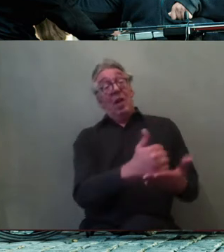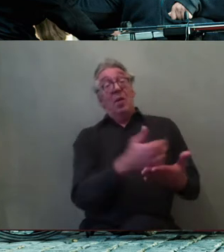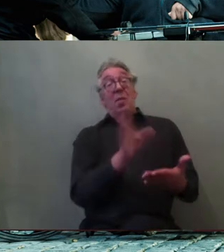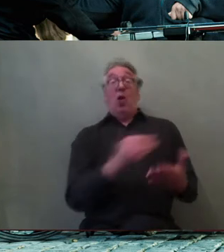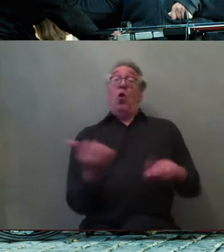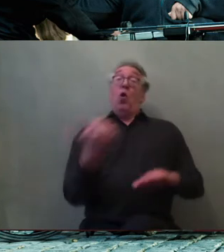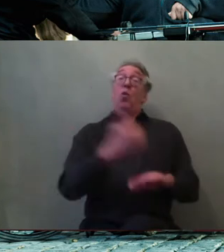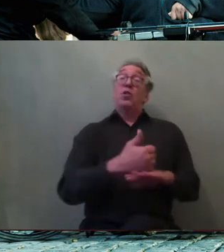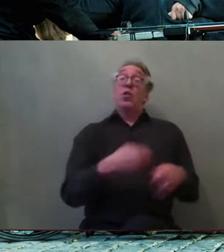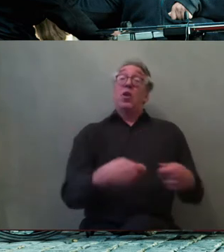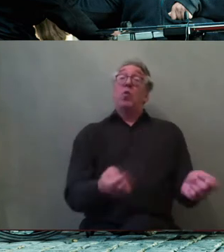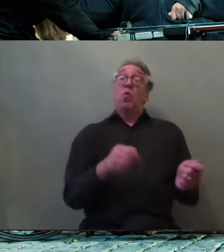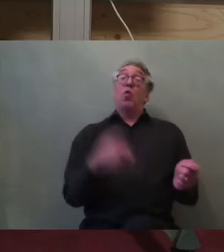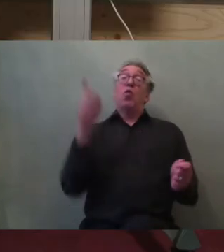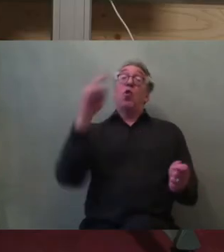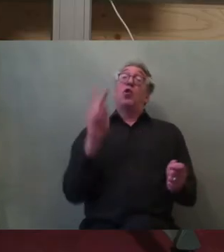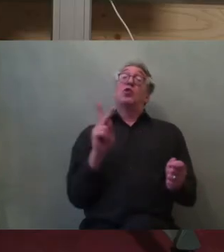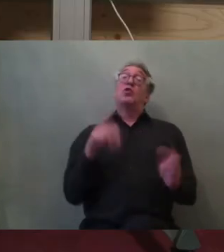voor mensen met een beperking.